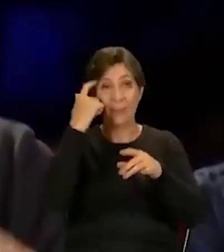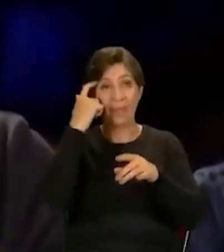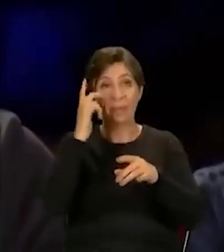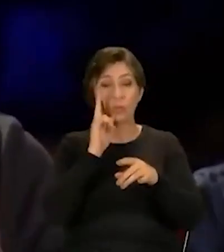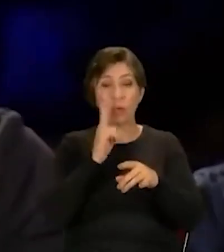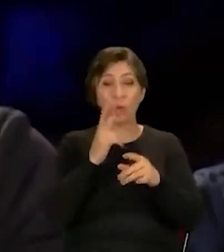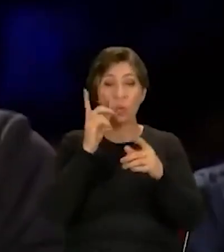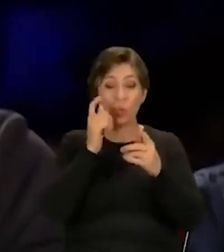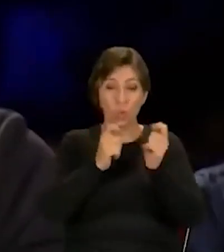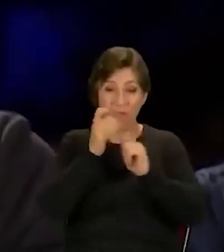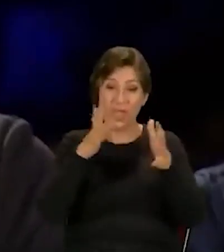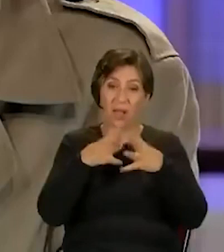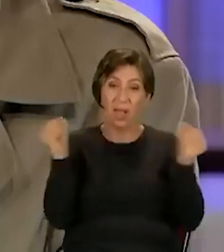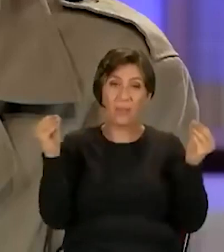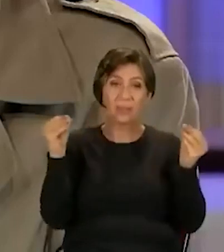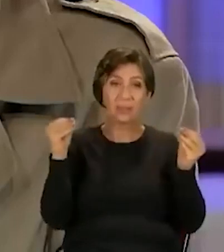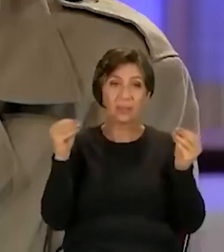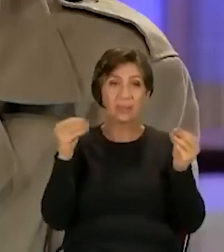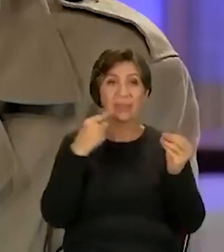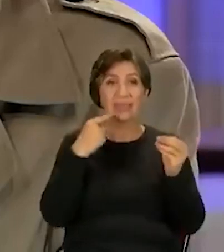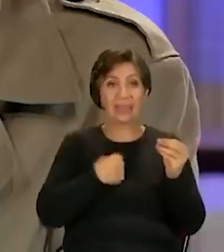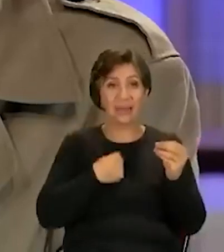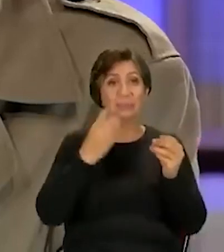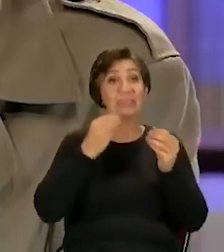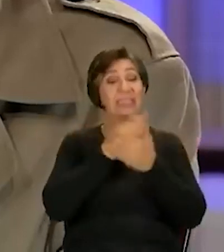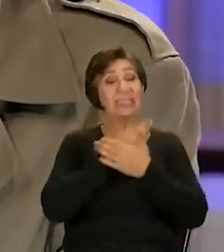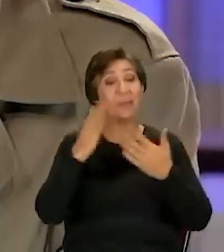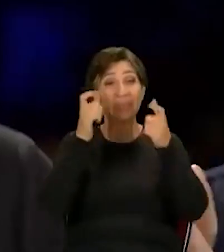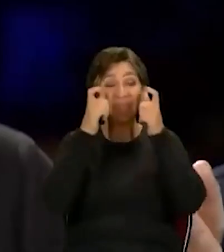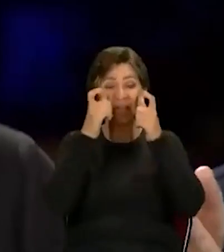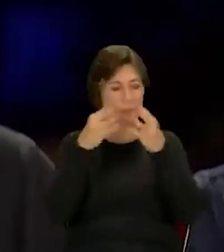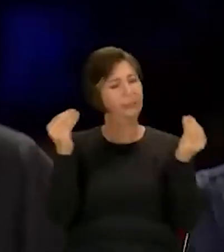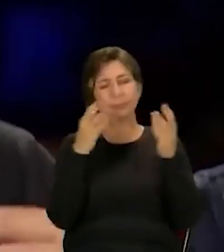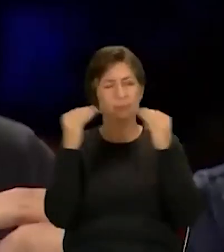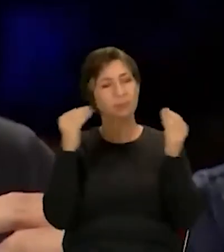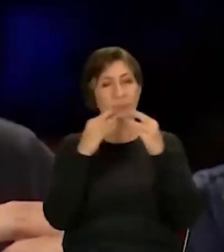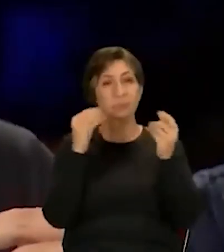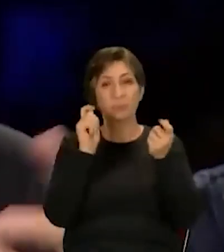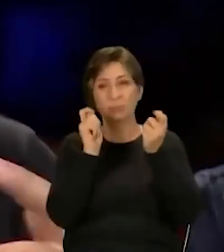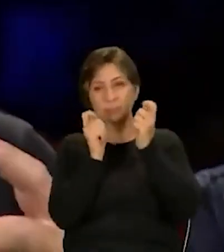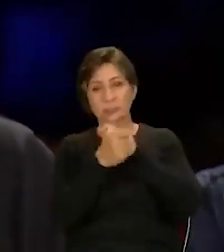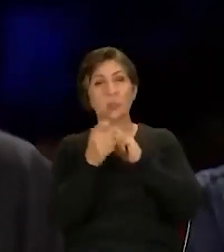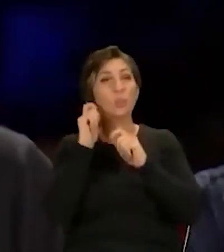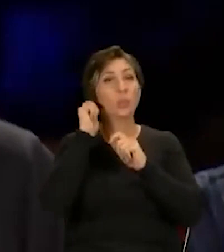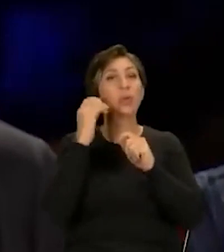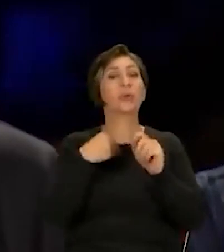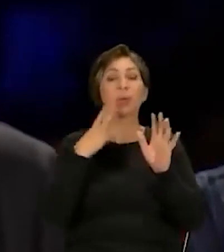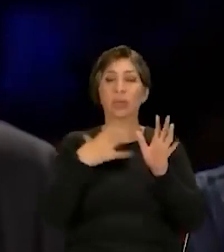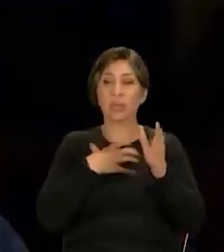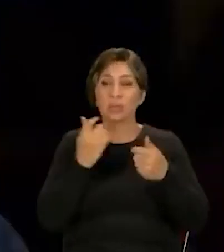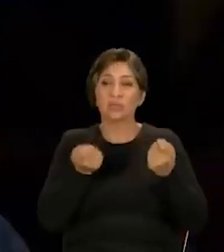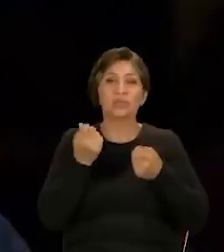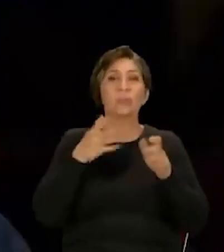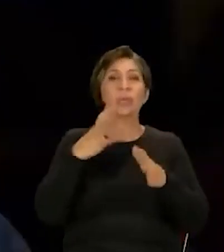itibariyle kullan ya da kaybet prensibine tabi. Biz devamlı dikkat dağıtıcılara dönmeye alıştığımızda artık uyarı gelmeden hareket